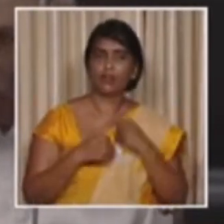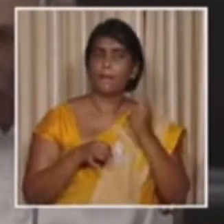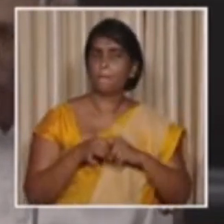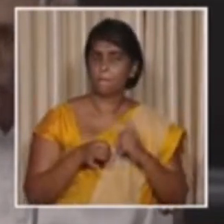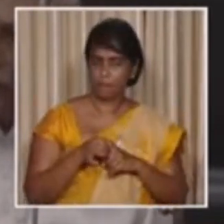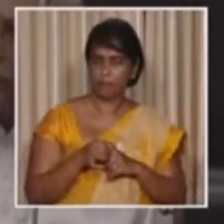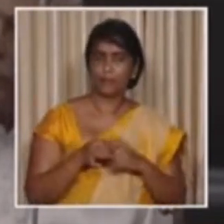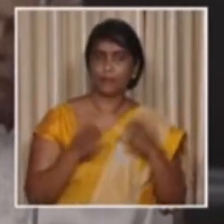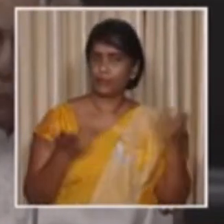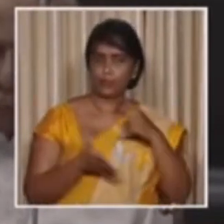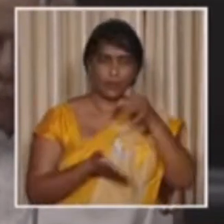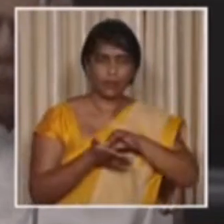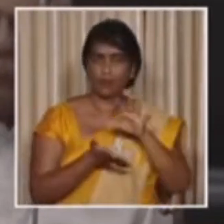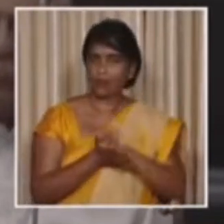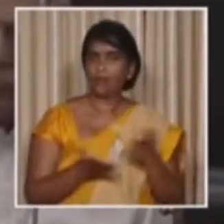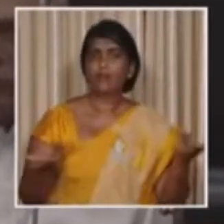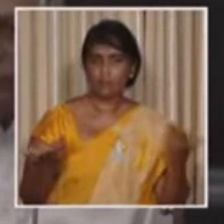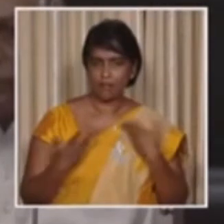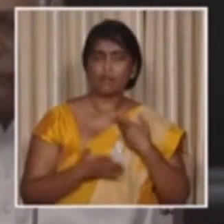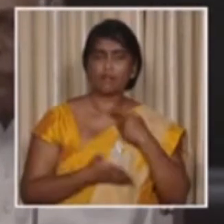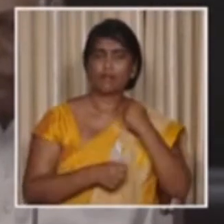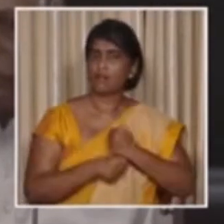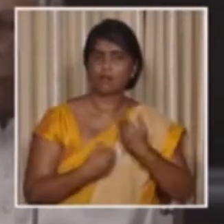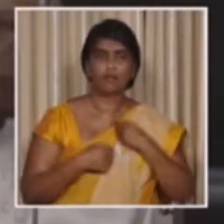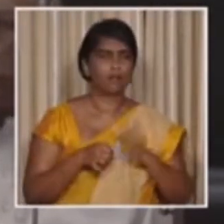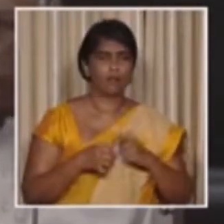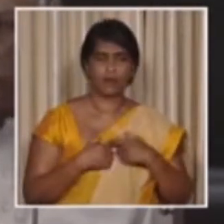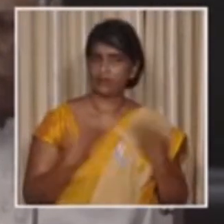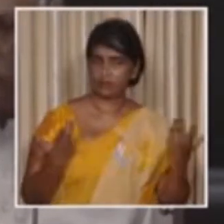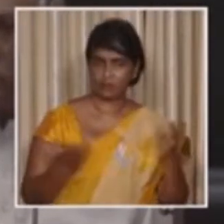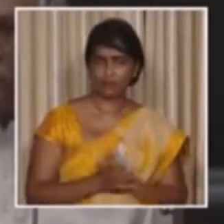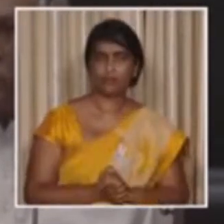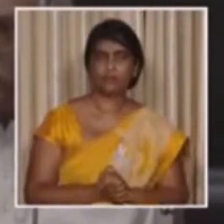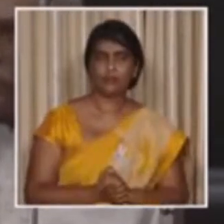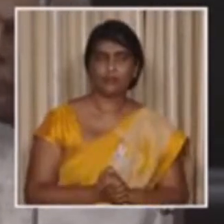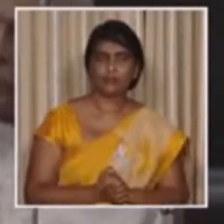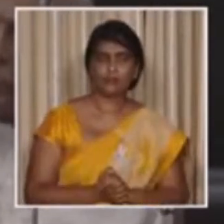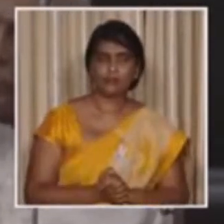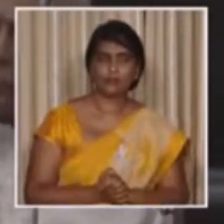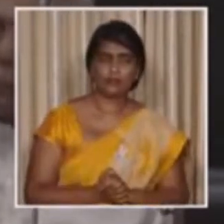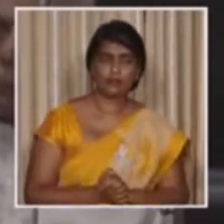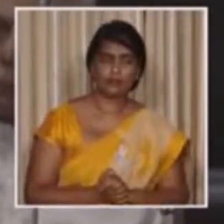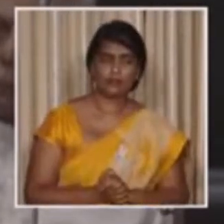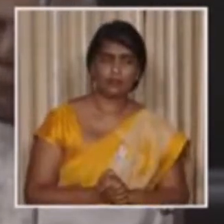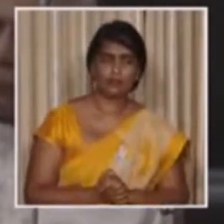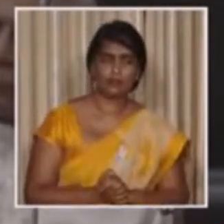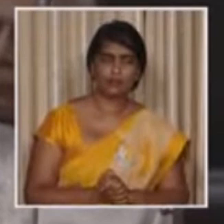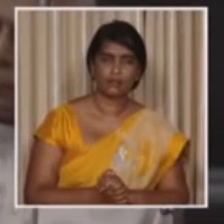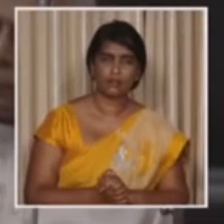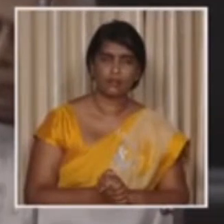එන්නේ. එහෙම තීරණයක් අරගෙන නැත්නම් ආණ්ඩුවටවත් මටවත් ප්‍රශ්නයක් නැහැ.